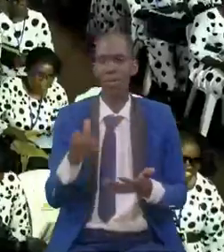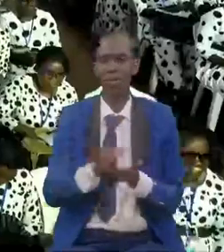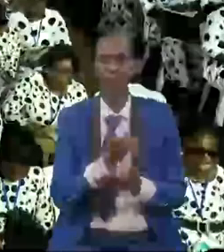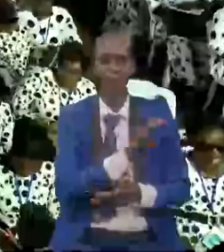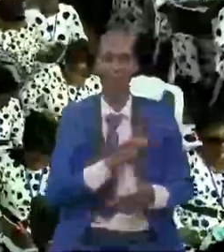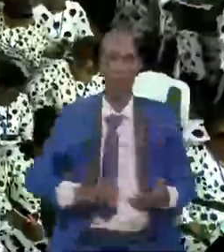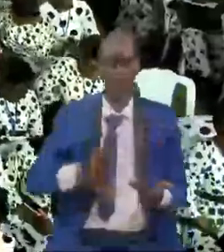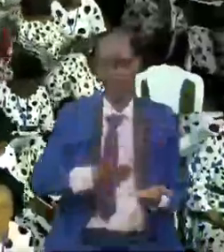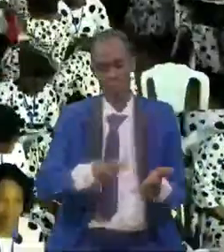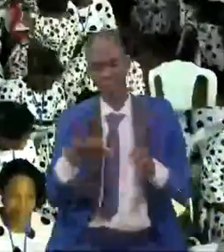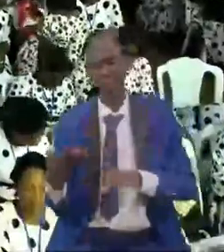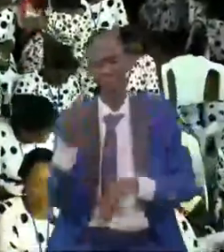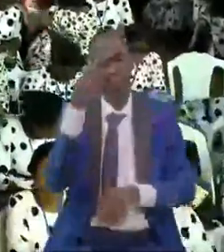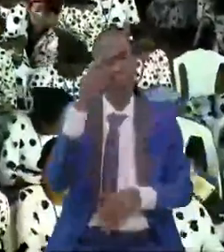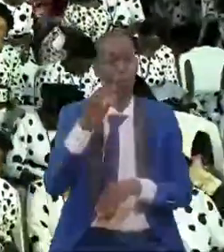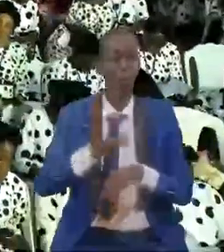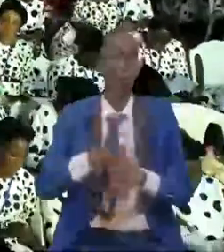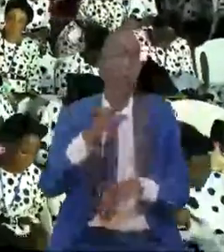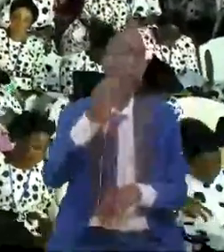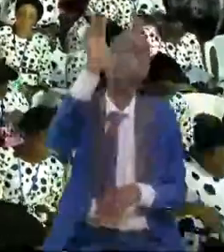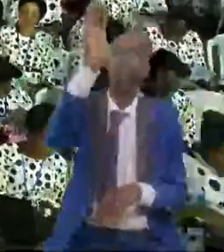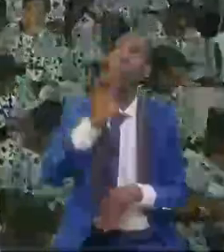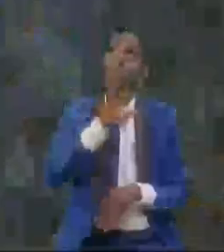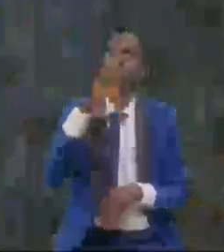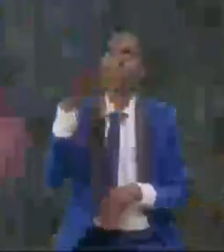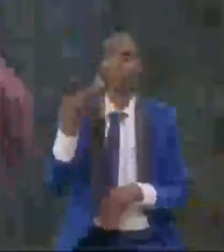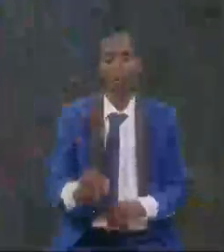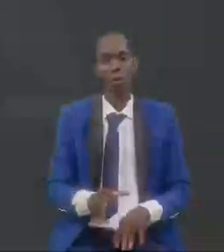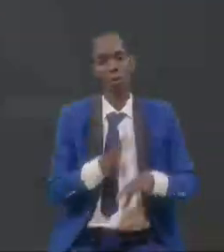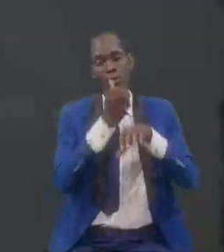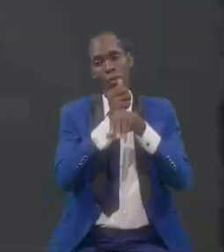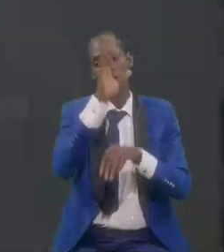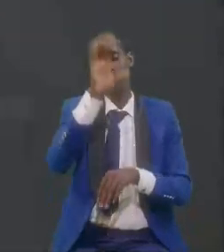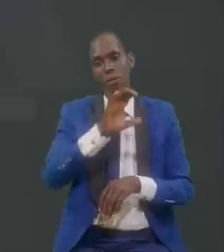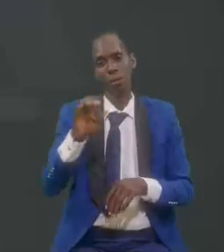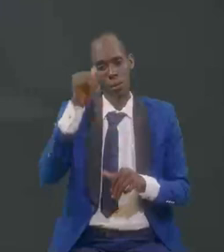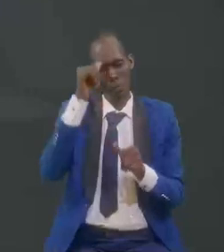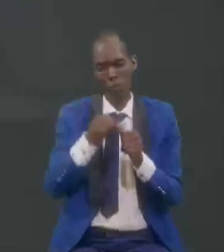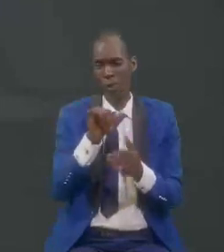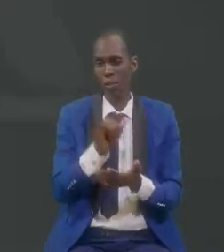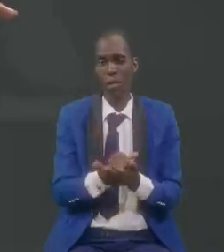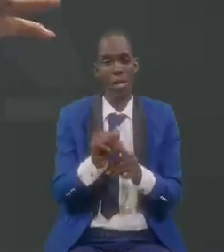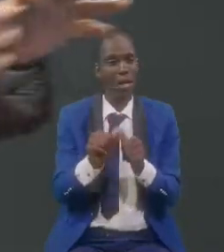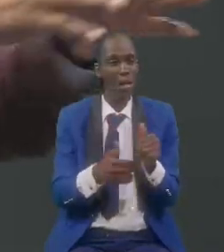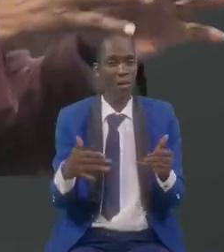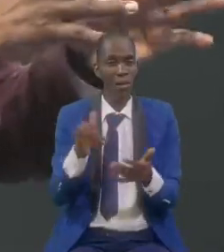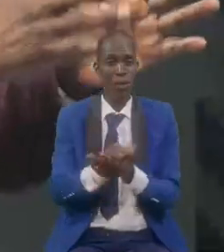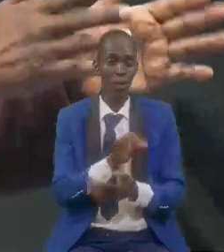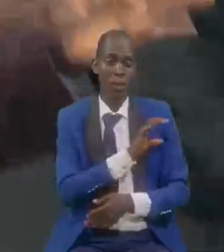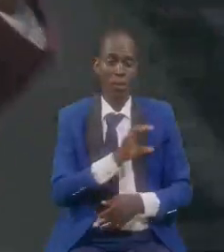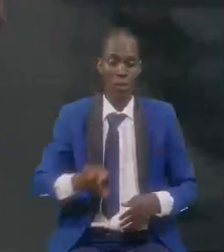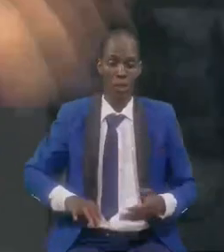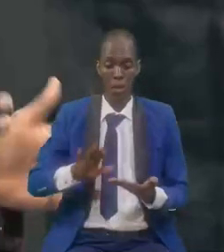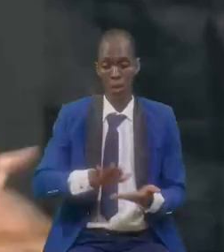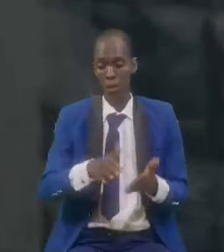Christ a pourvu sur la croix du calvaire par sa mort. Rappelez-vous cela. Tout ce que Christ